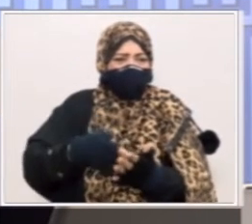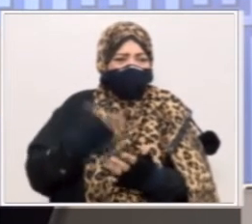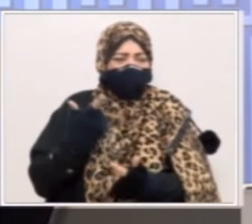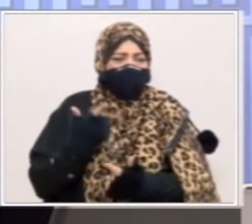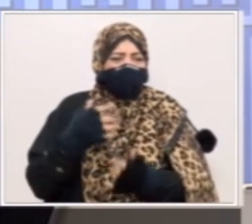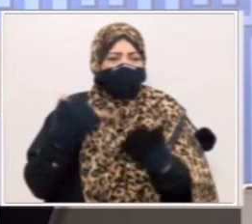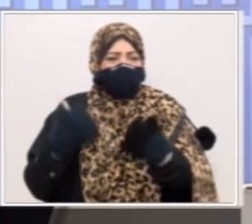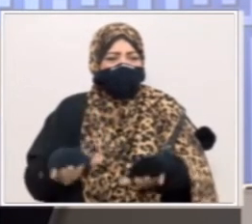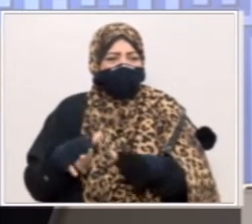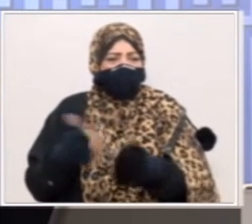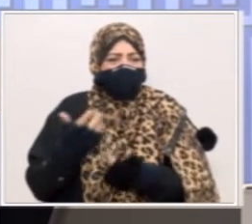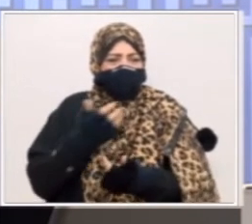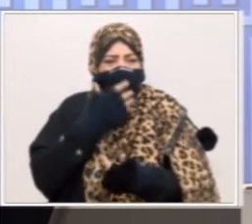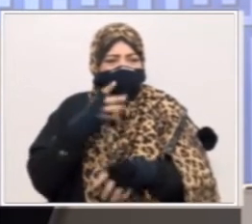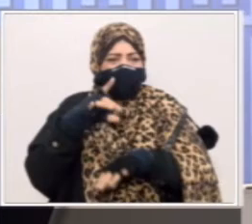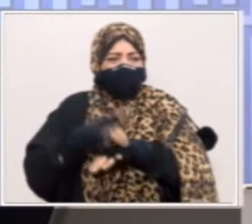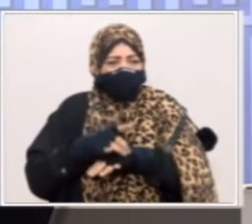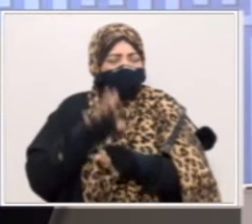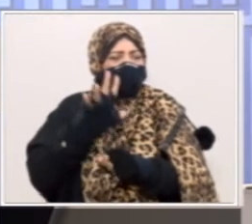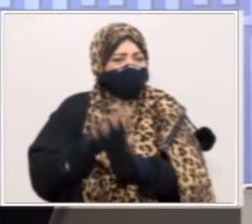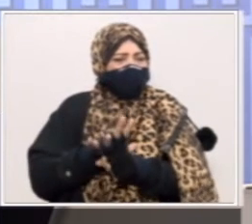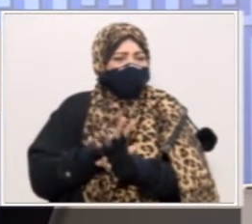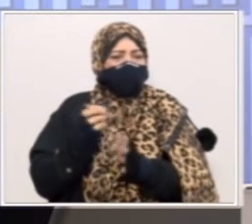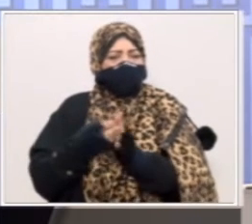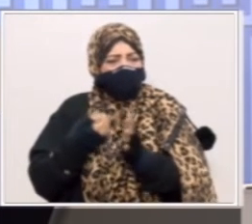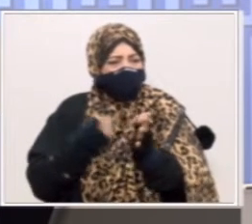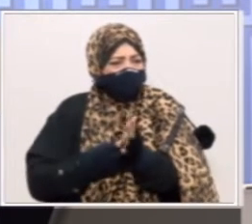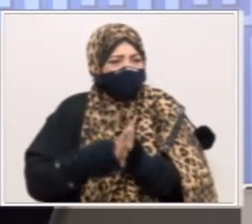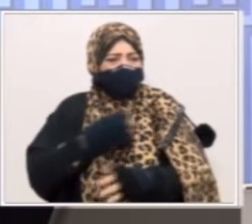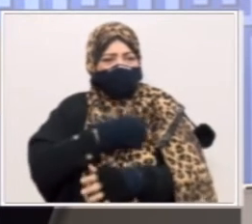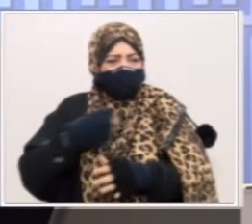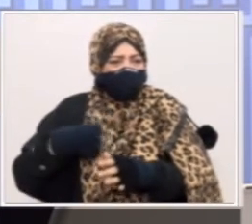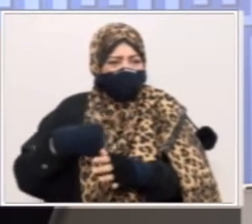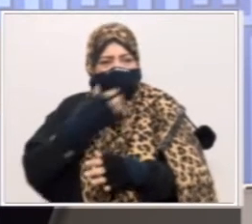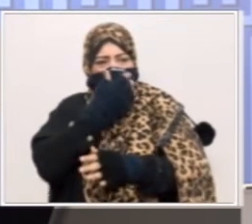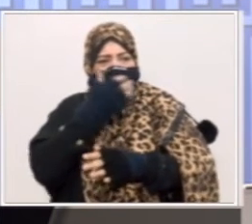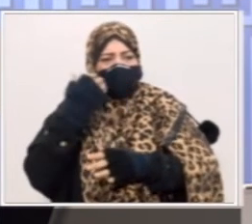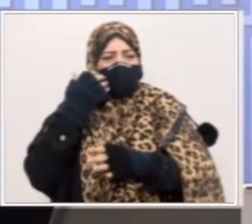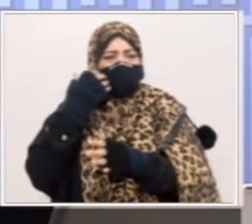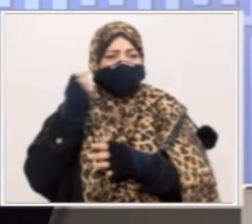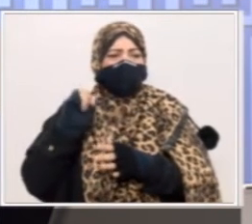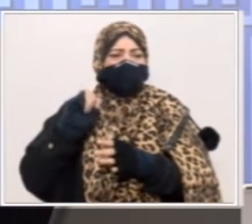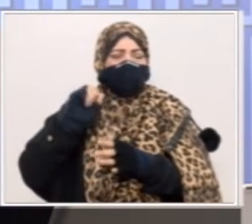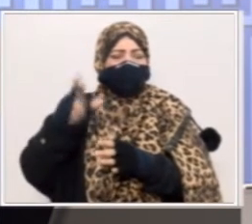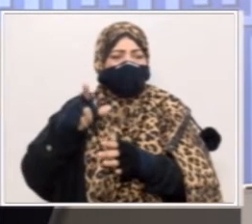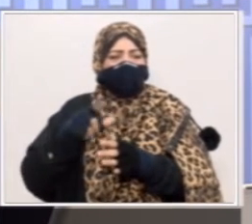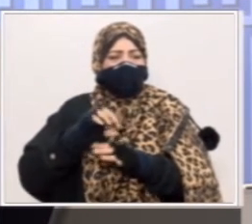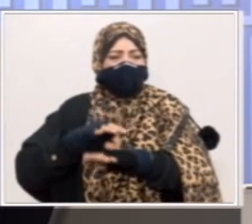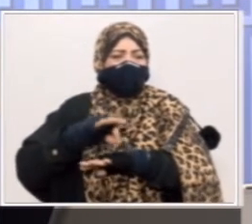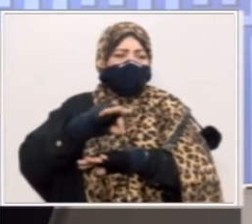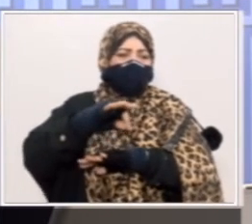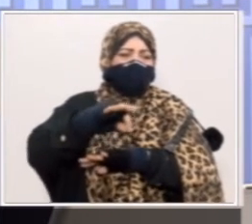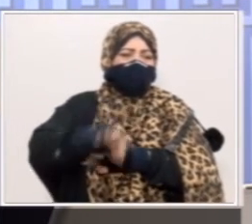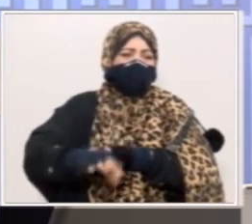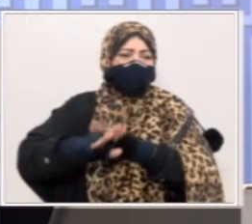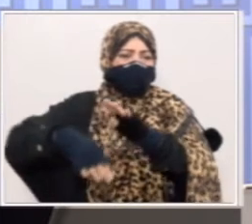منعه طبيب من الصوم ففي هذه الحالة يؤخر قضاء ما عليه إلى ما